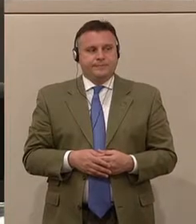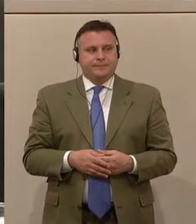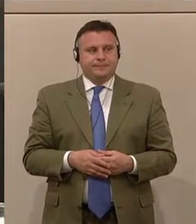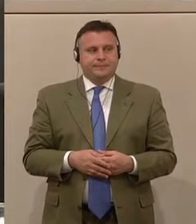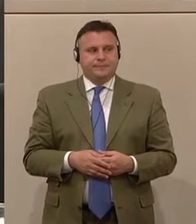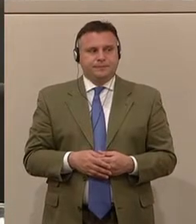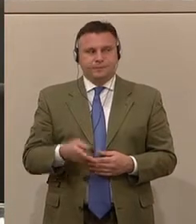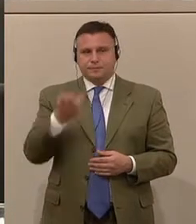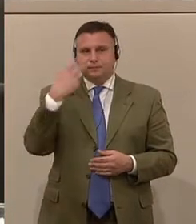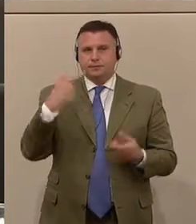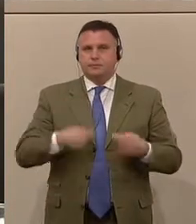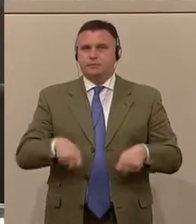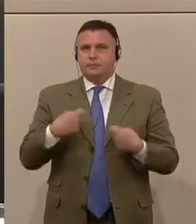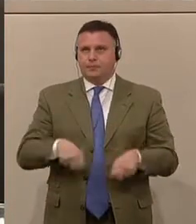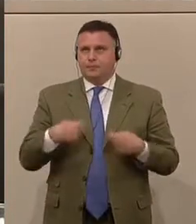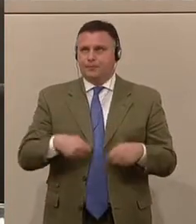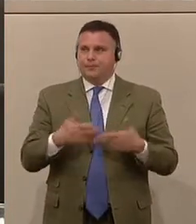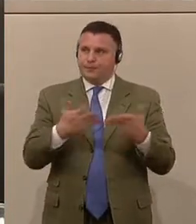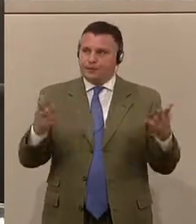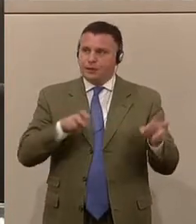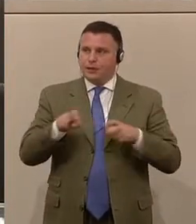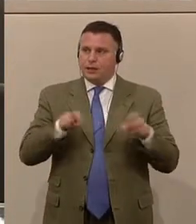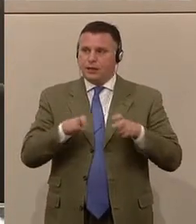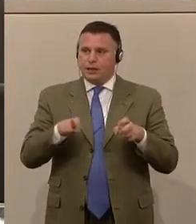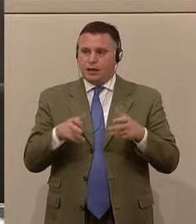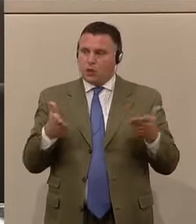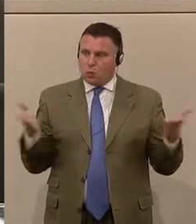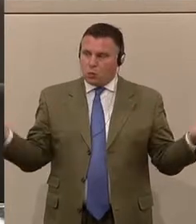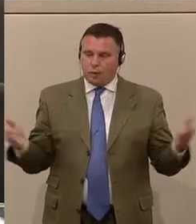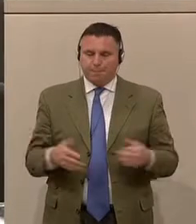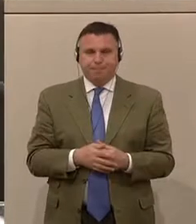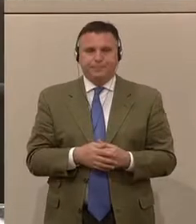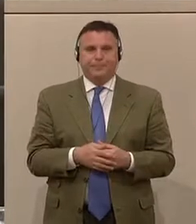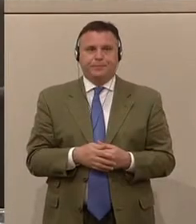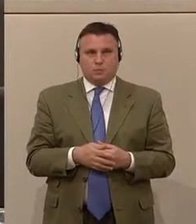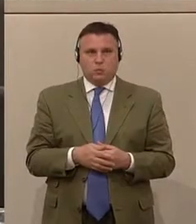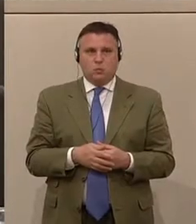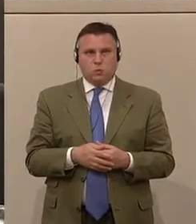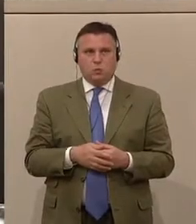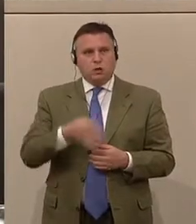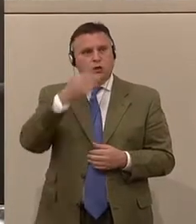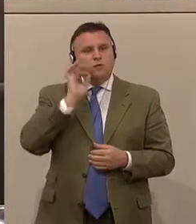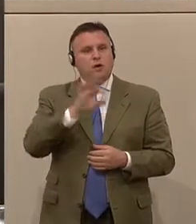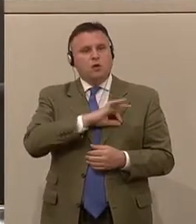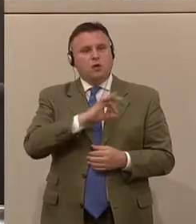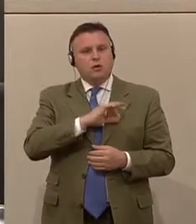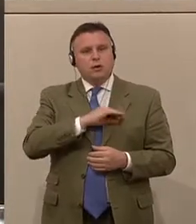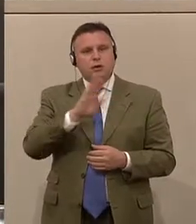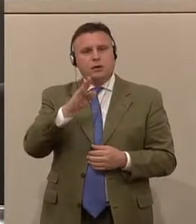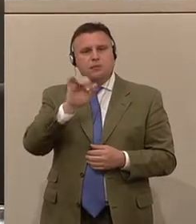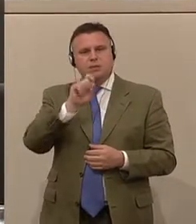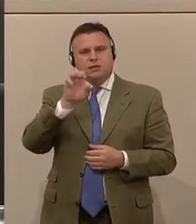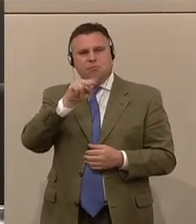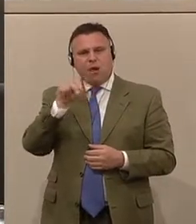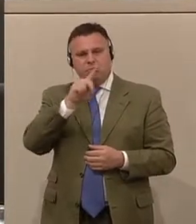Der nächste Redner ist der Umweltsprecher der ÖVP, Johannes Schmuckenschlager. Es ist schon erstaunlich, Frau Kollegin Bissmann, Sie haben